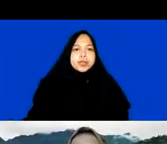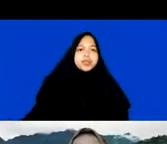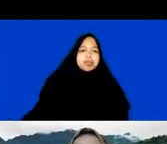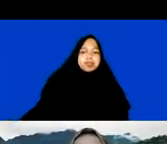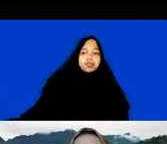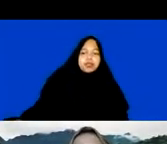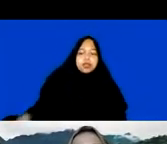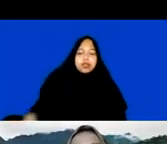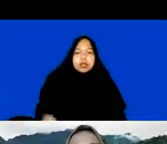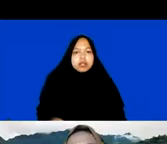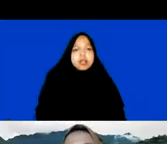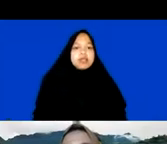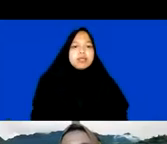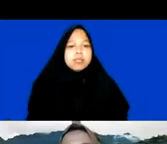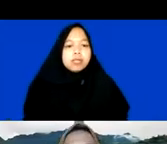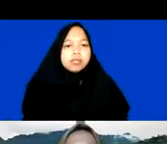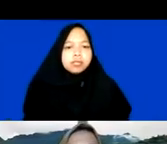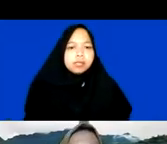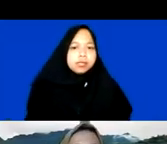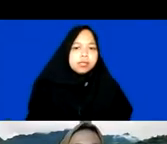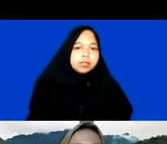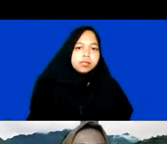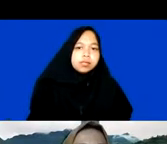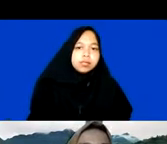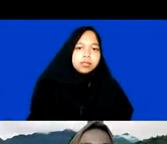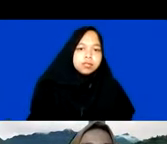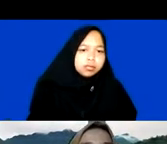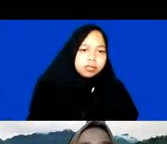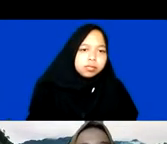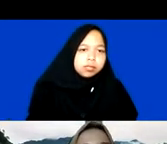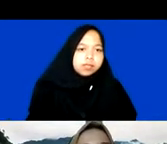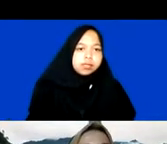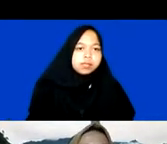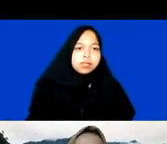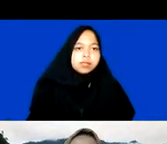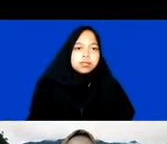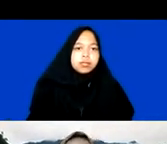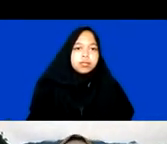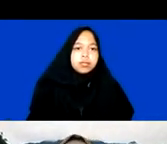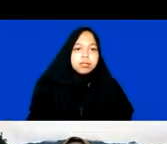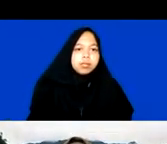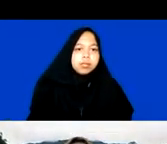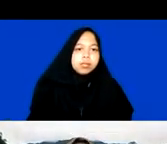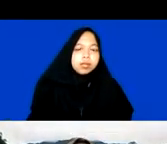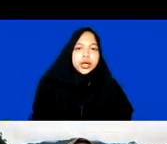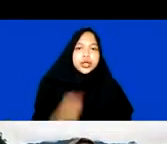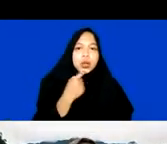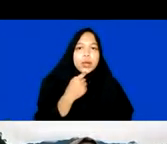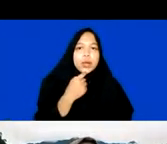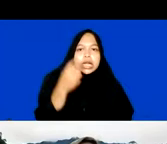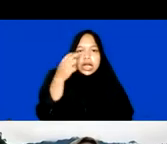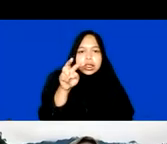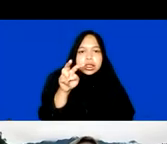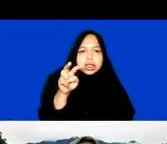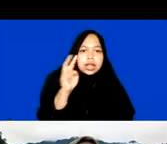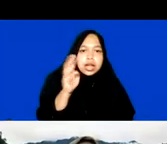Dari macam yang tadi sudah disampaikan, teknik warnanya ada abstrak, coloring, natural, dan sebagainya. Ya